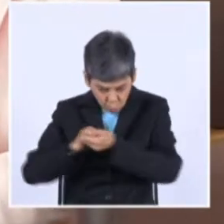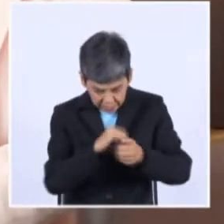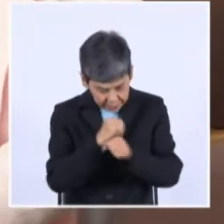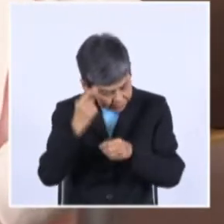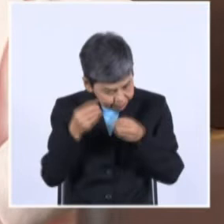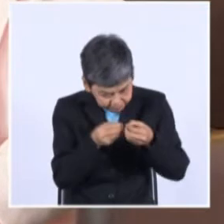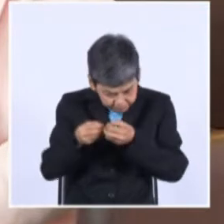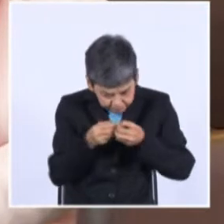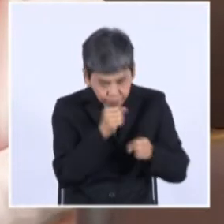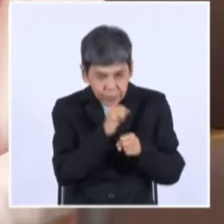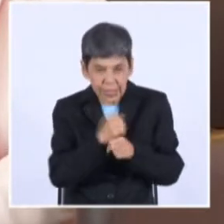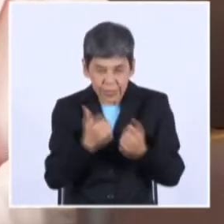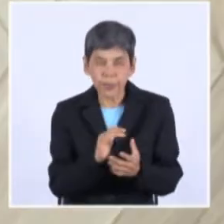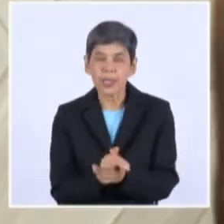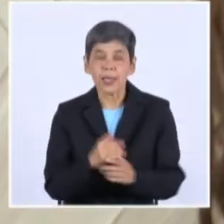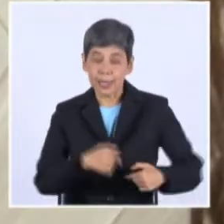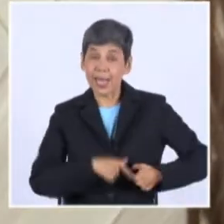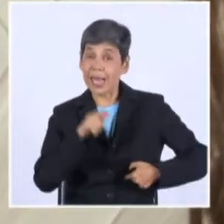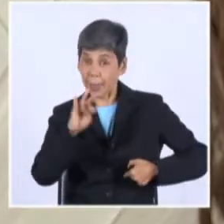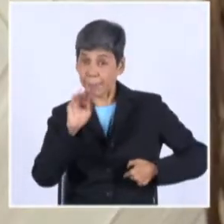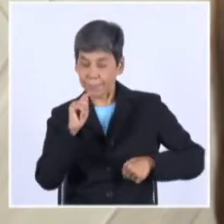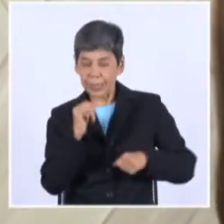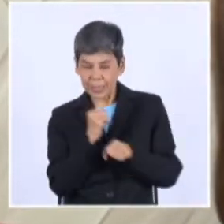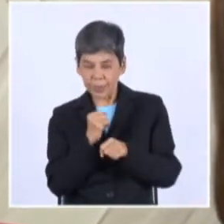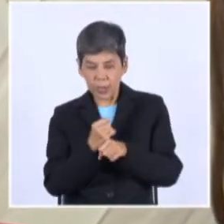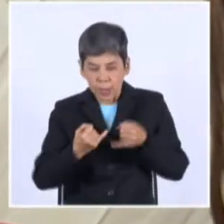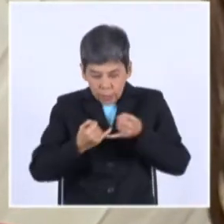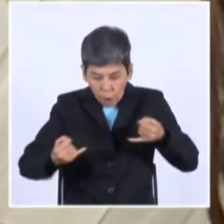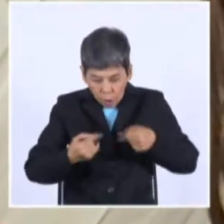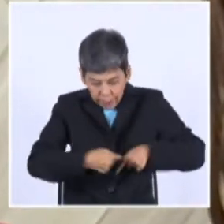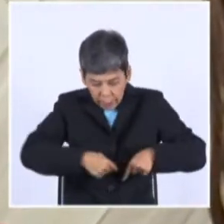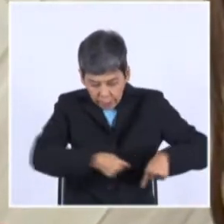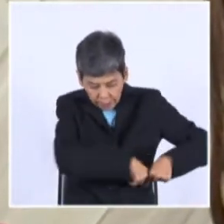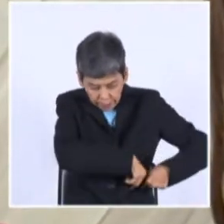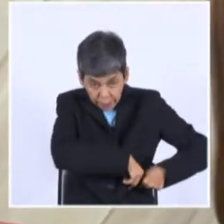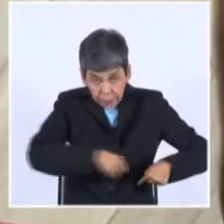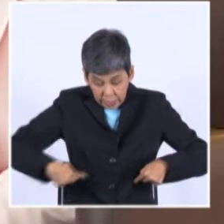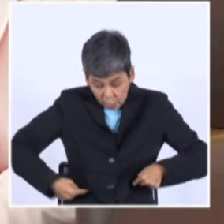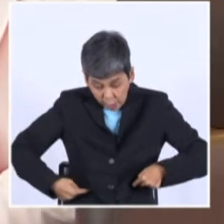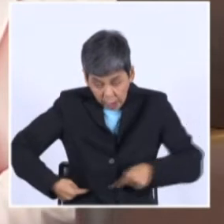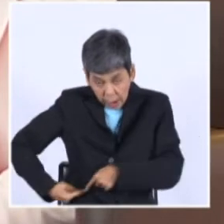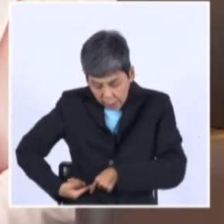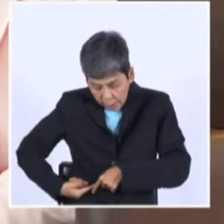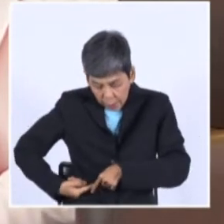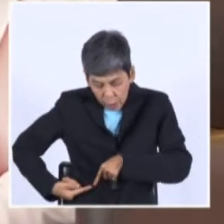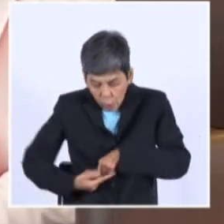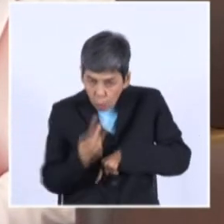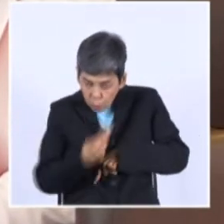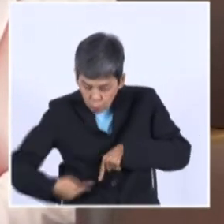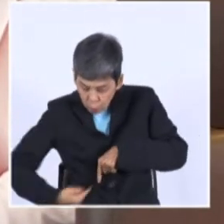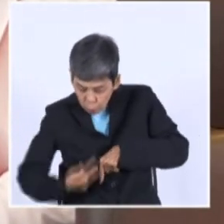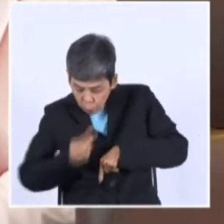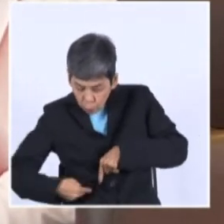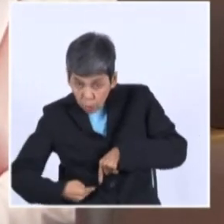นะครับคิดค้นก็คือว่าเราก็จะใส่ท่อเข้าไปที่บริเวณข้างขวา1ท่อผ่าน2กล้องท่อน้ำดีแล้วก็ใ